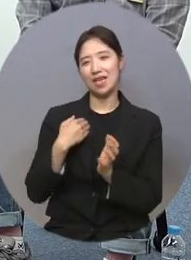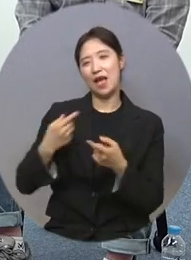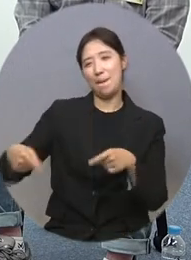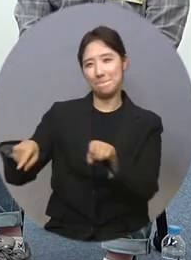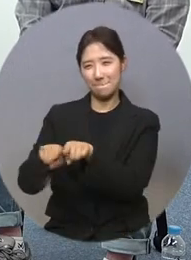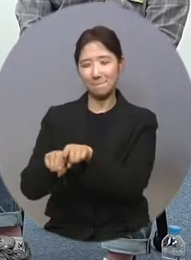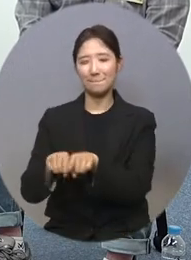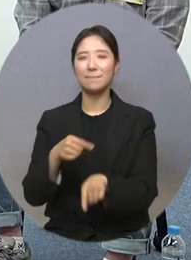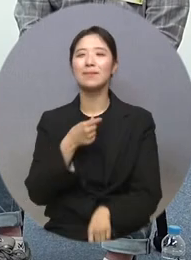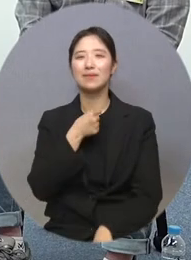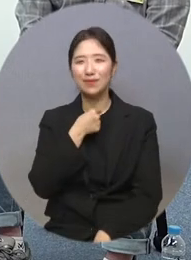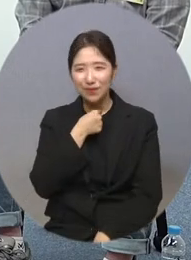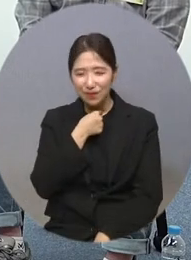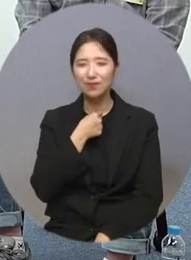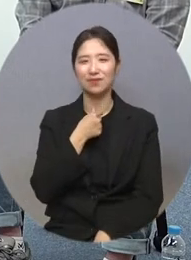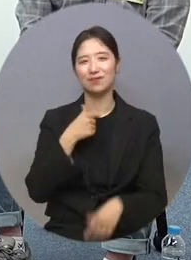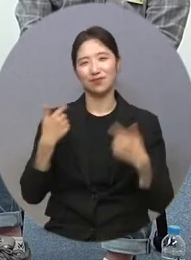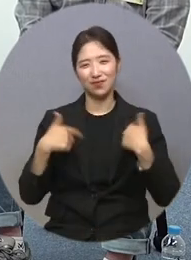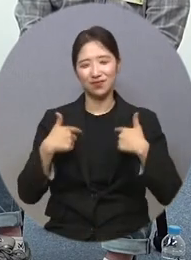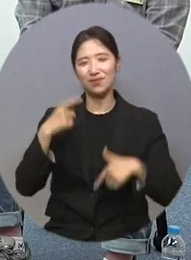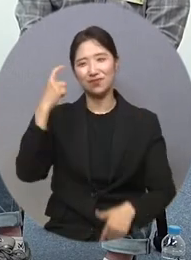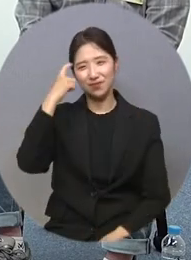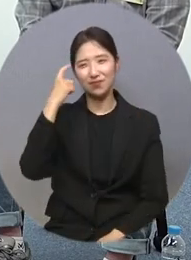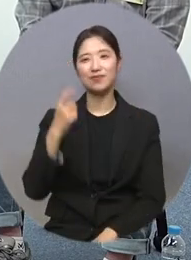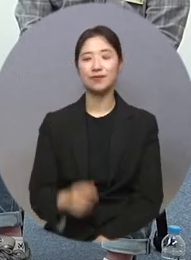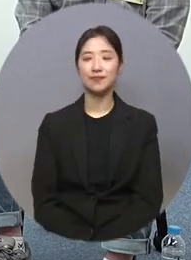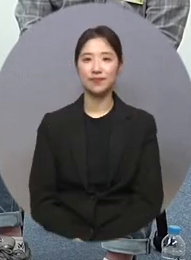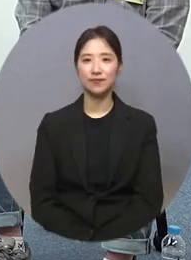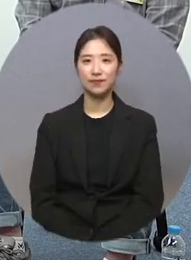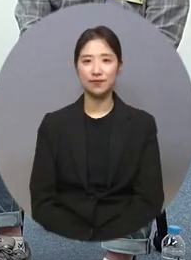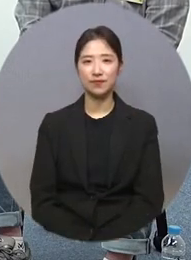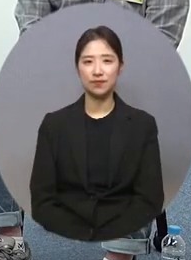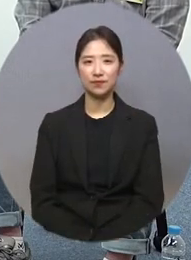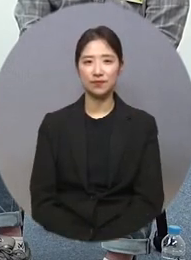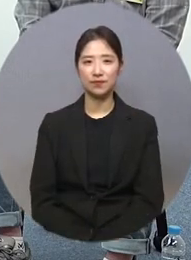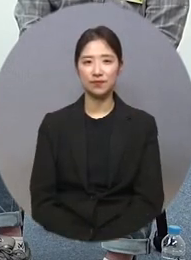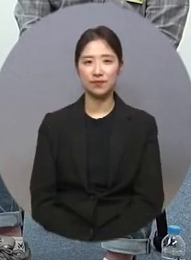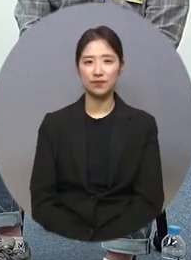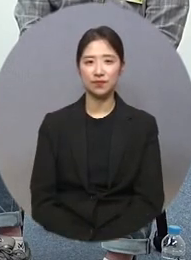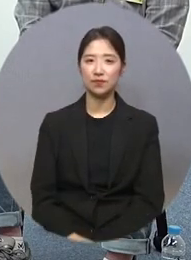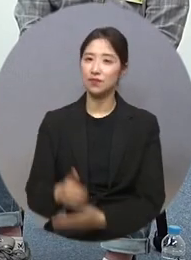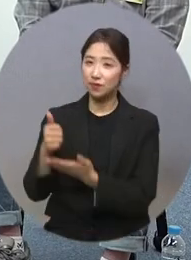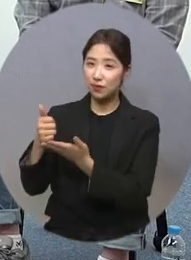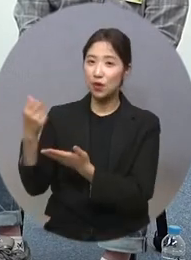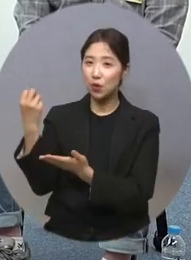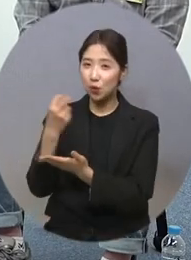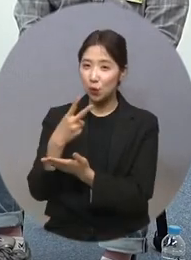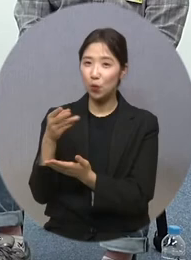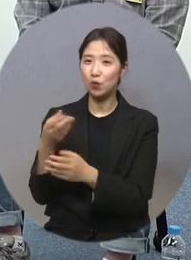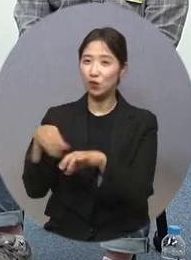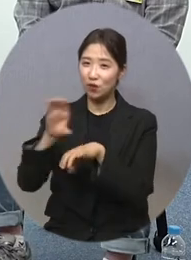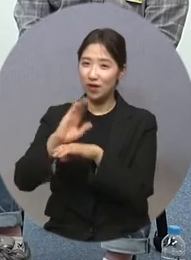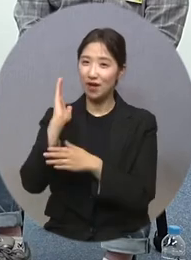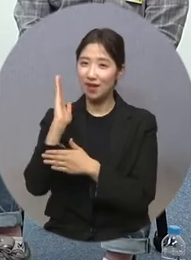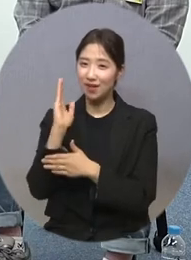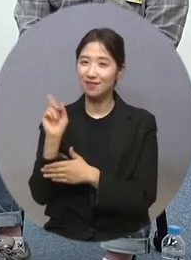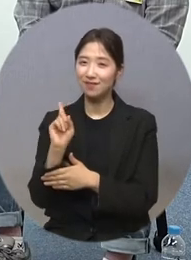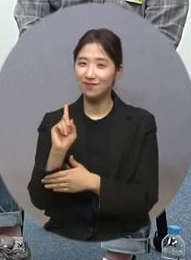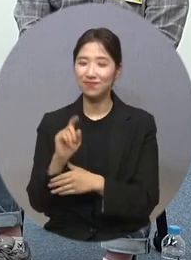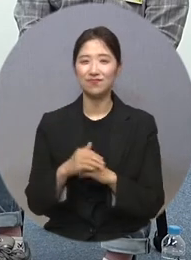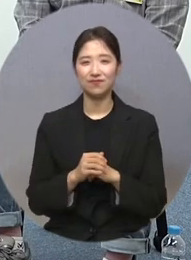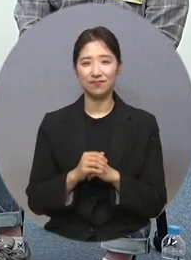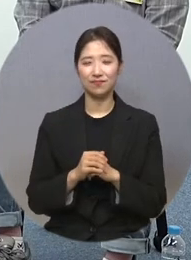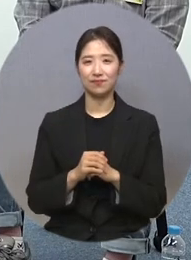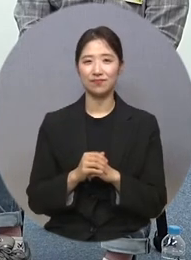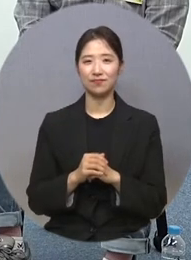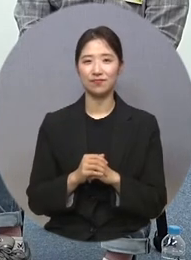수 있다면 언제든지 같이 하면 좋겠다 또 그런 생각이 들었어요. 우리 정선님 혹시 또 추가로 더